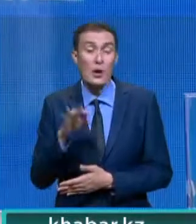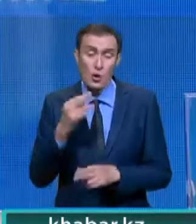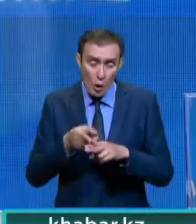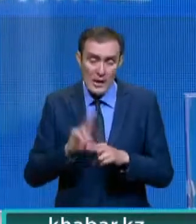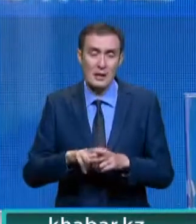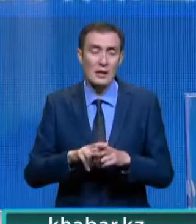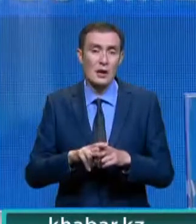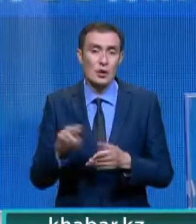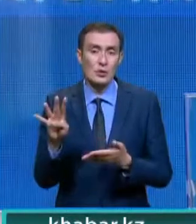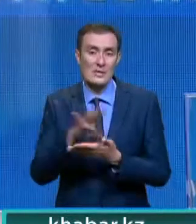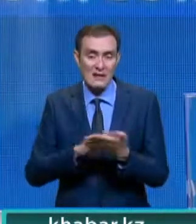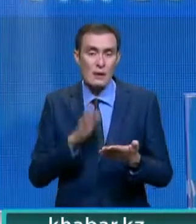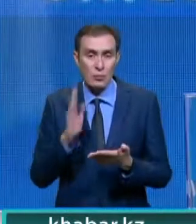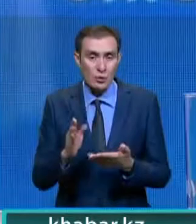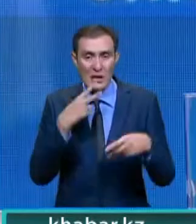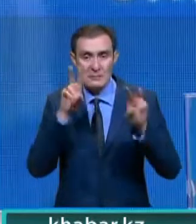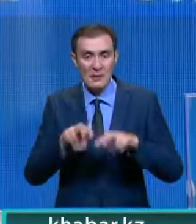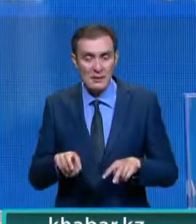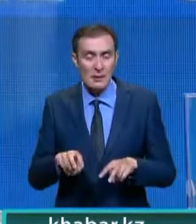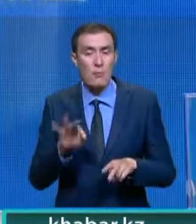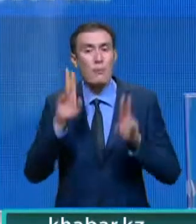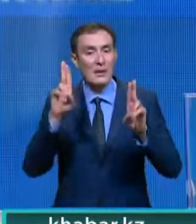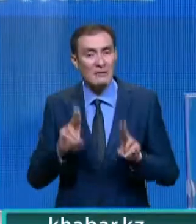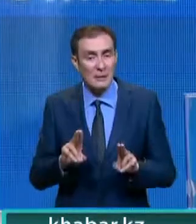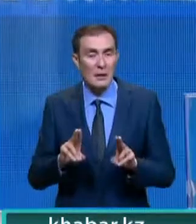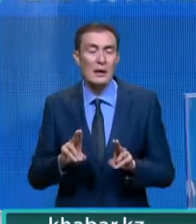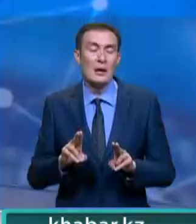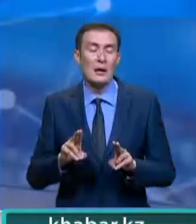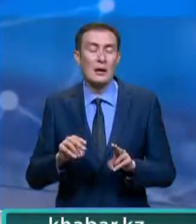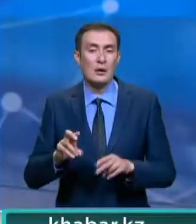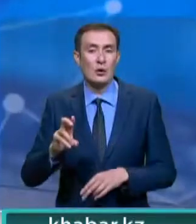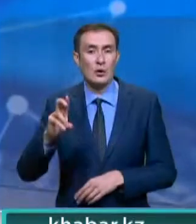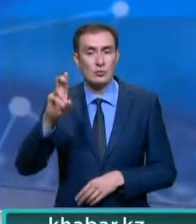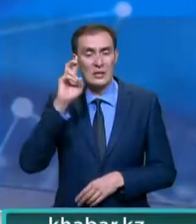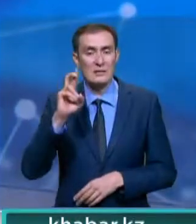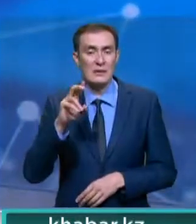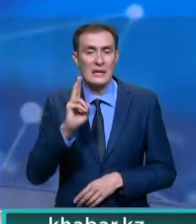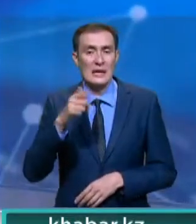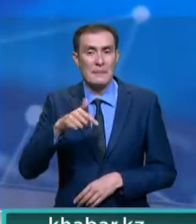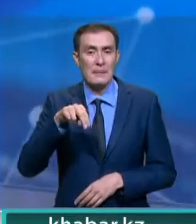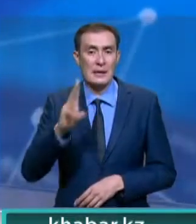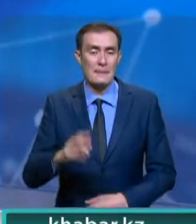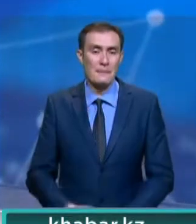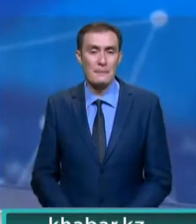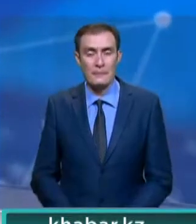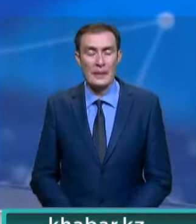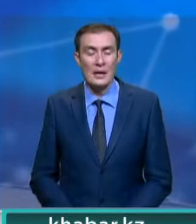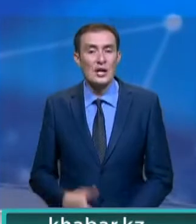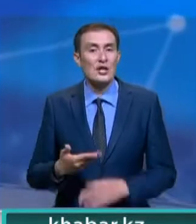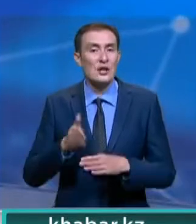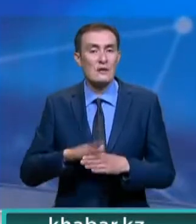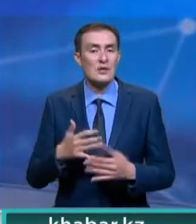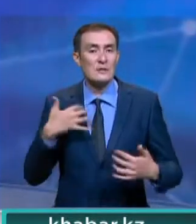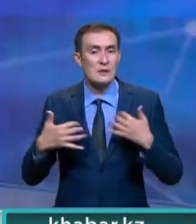будет продолжаться, рассмотрение его будет продолжаться по правилам ГПК. Ну а теперь об эпидситуации в стране. Тревожные